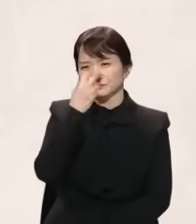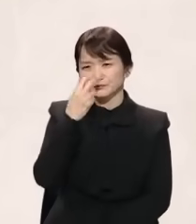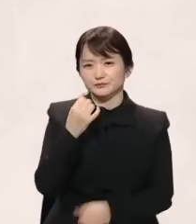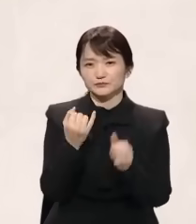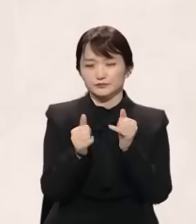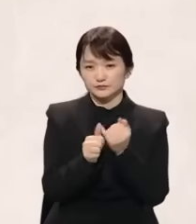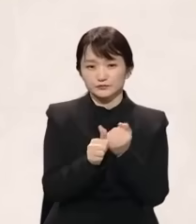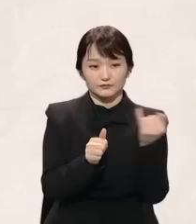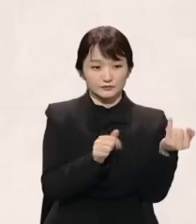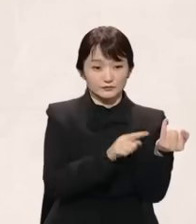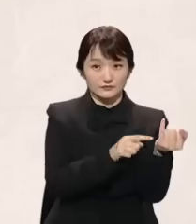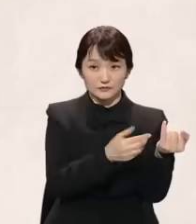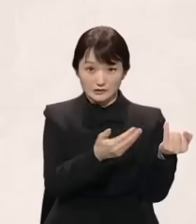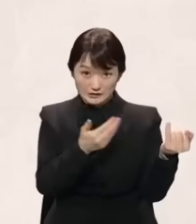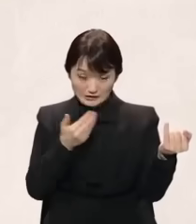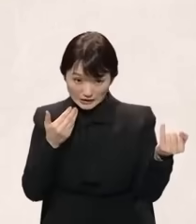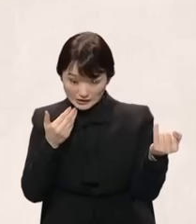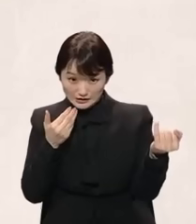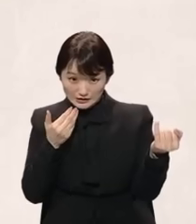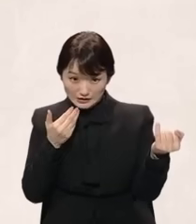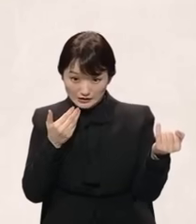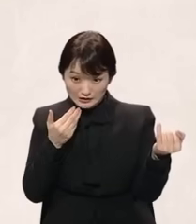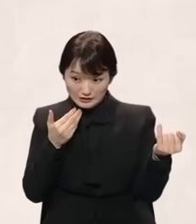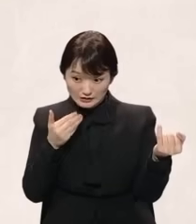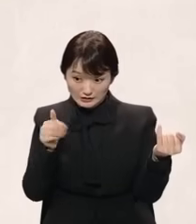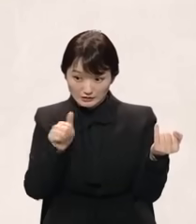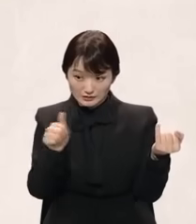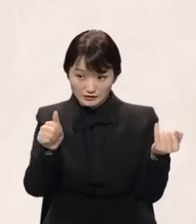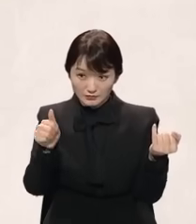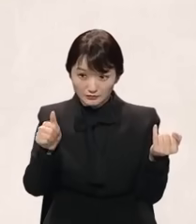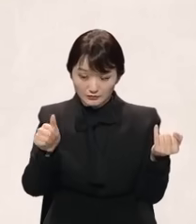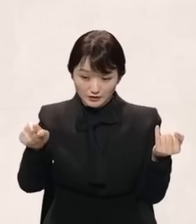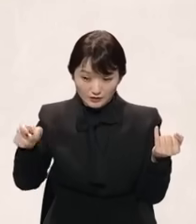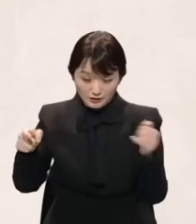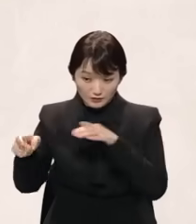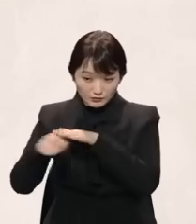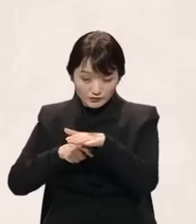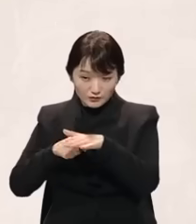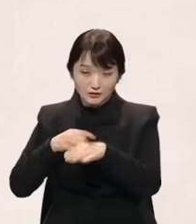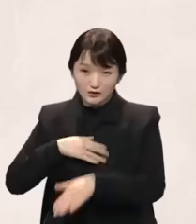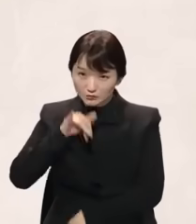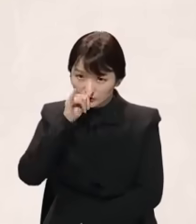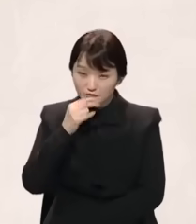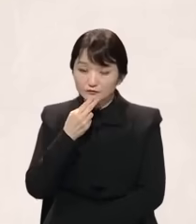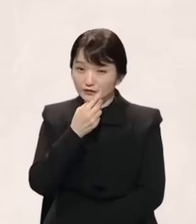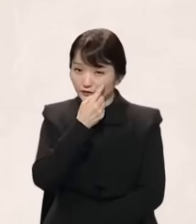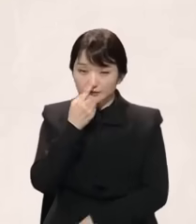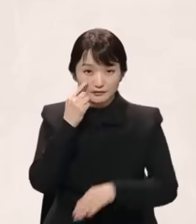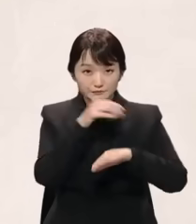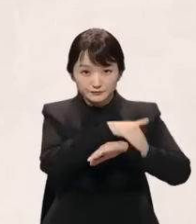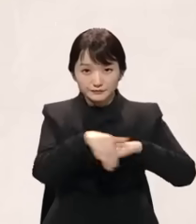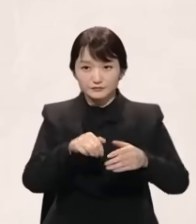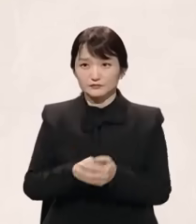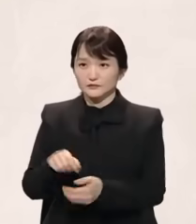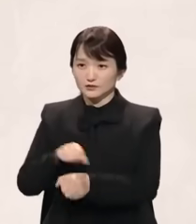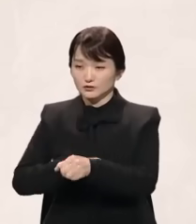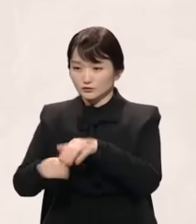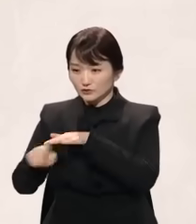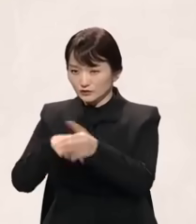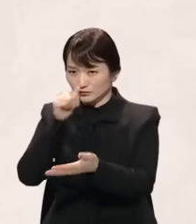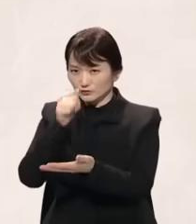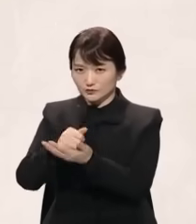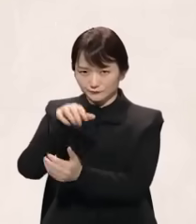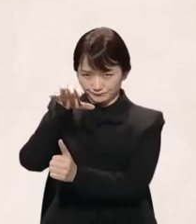안에도 사전의 범행 여부를 인지하고 있었는가를 갖다가 확인할 예정이라고 합니다 현재이 남성은 특수 강도 혐의로